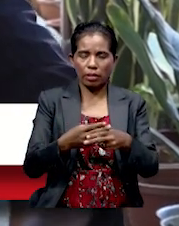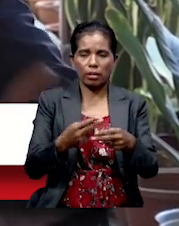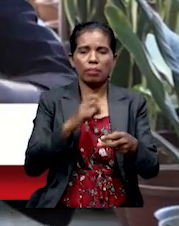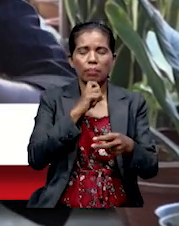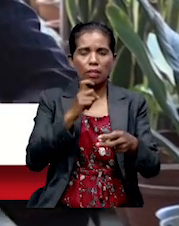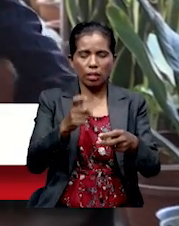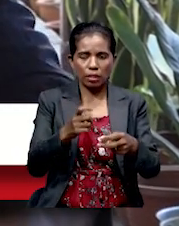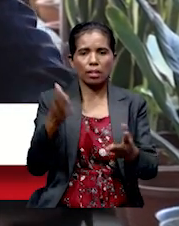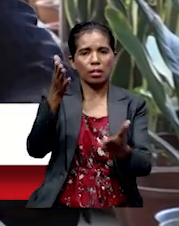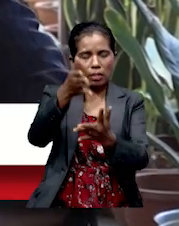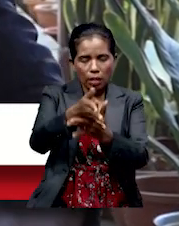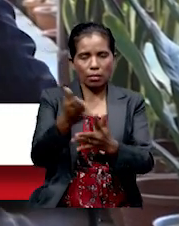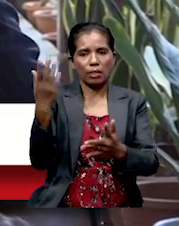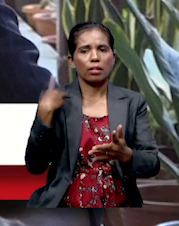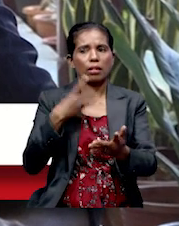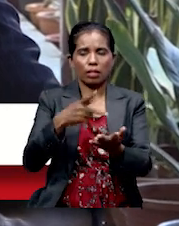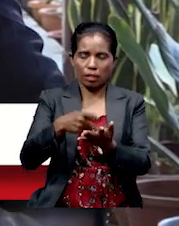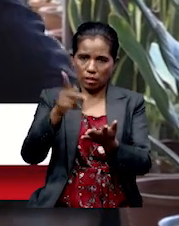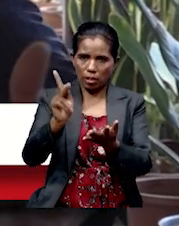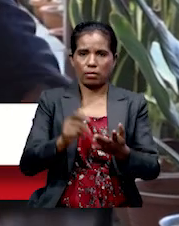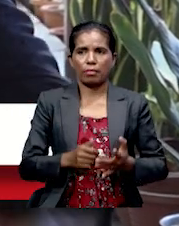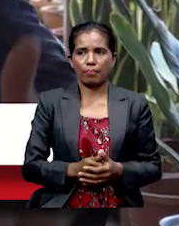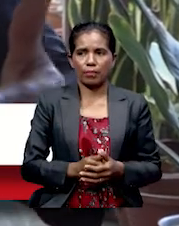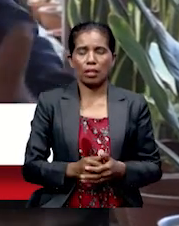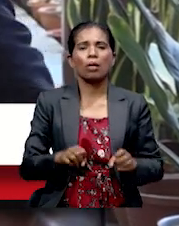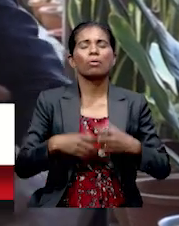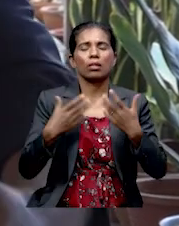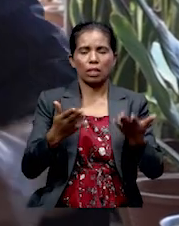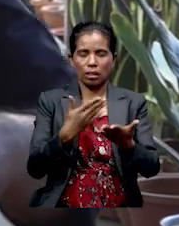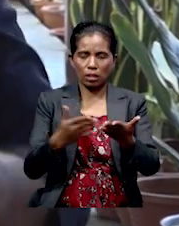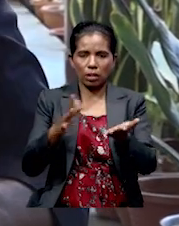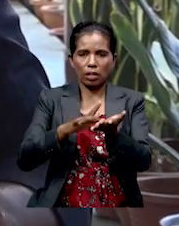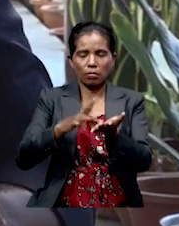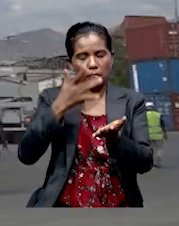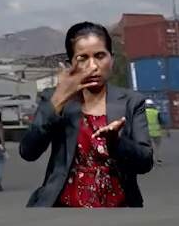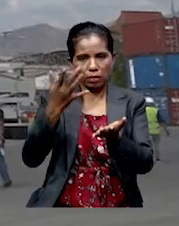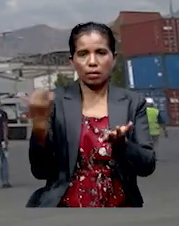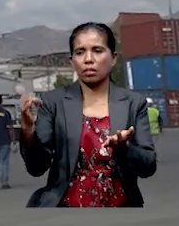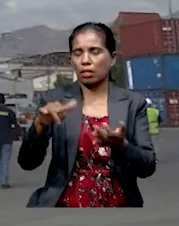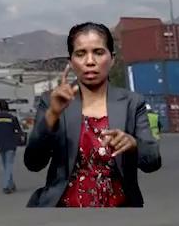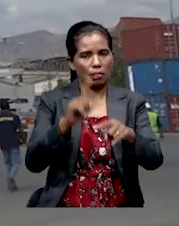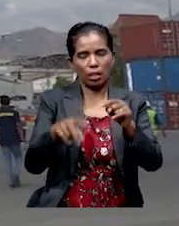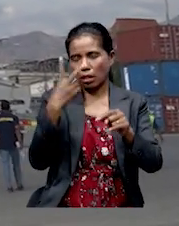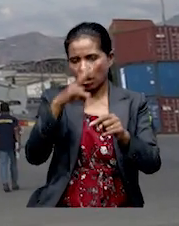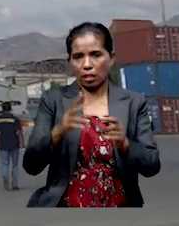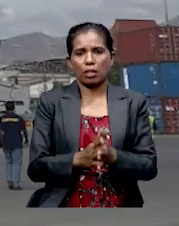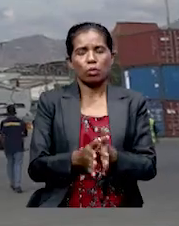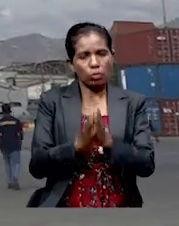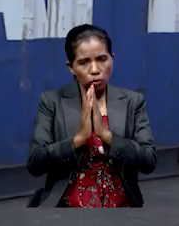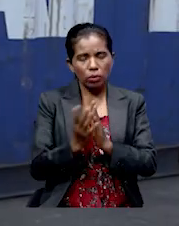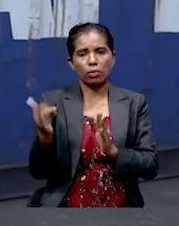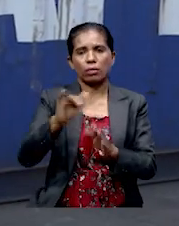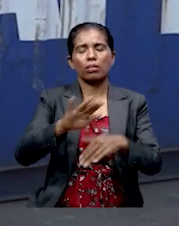alfandega neba, ita seselua tu impostu. Halus sama sasaran dia droga ni tamamai terlebih hari. Investigasi itu sira, sira orang